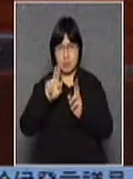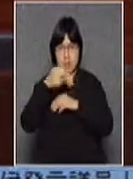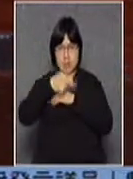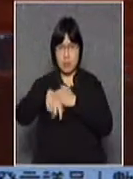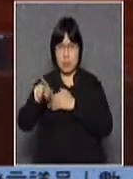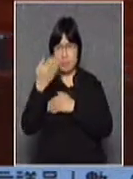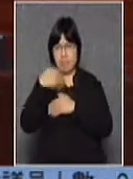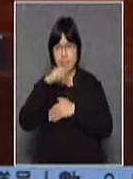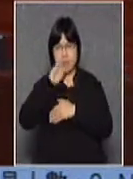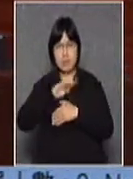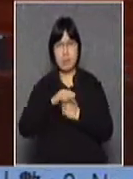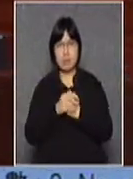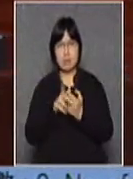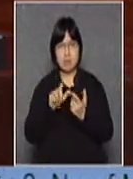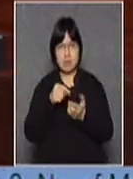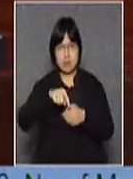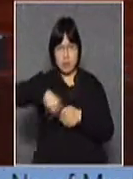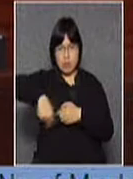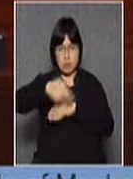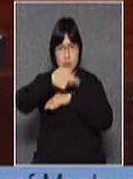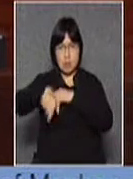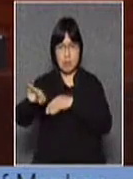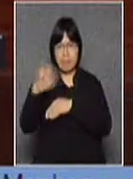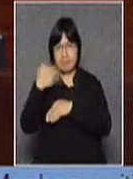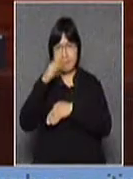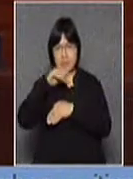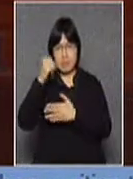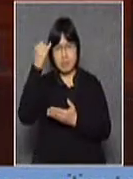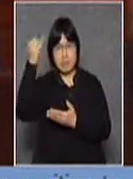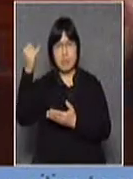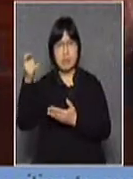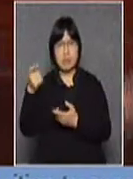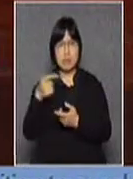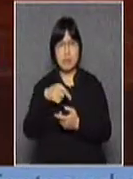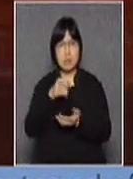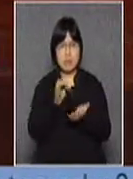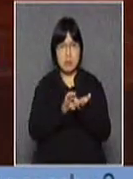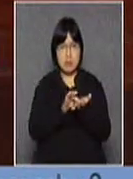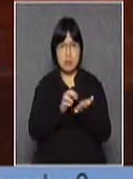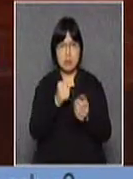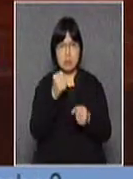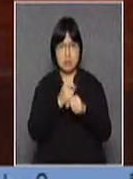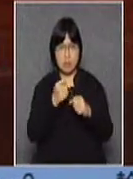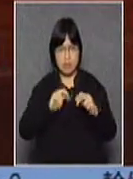乜嘢叫做呢一個嘅土地嘅規劃，邊一個地區係作某一啲嘅發展